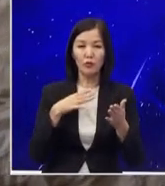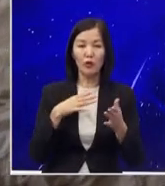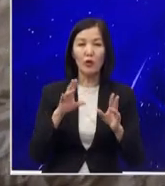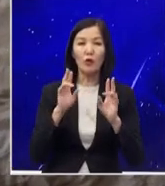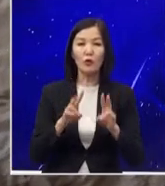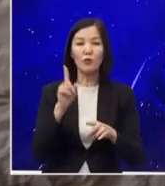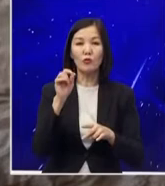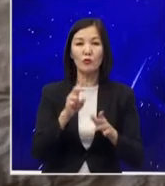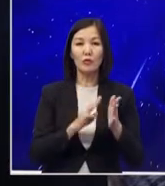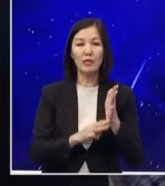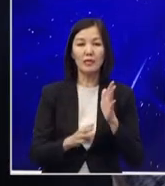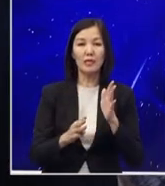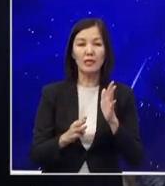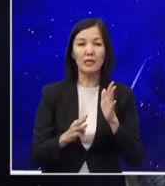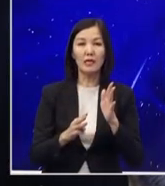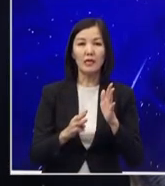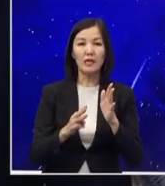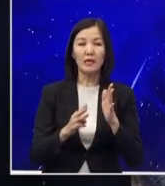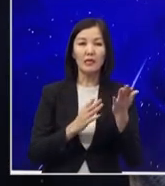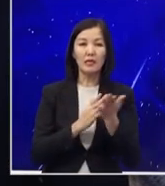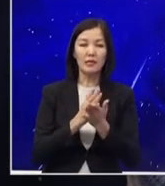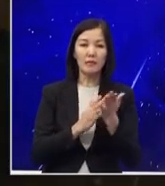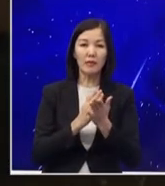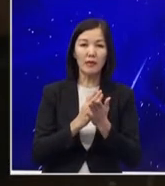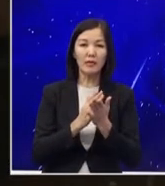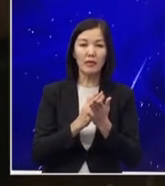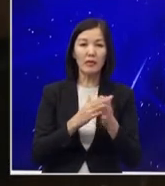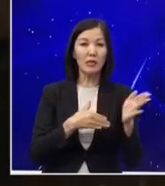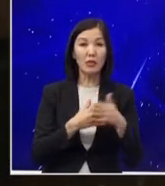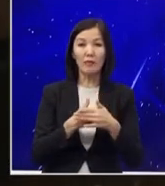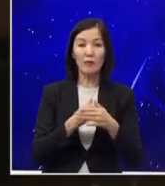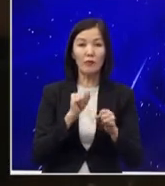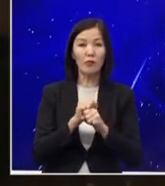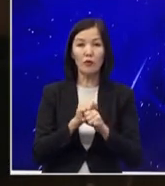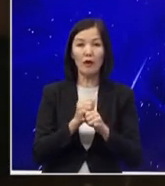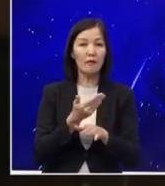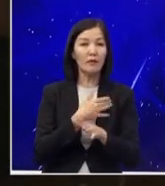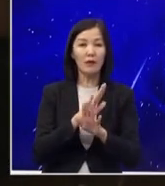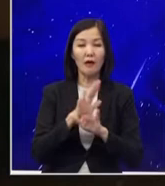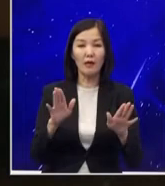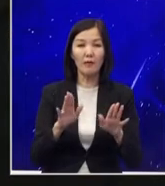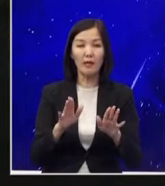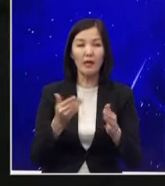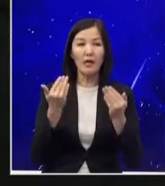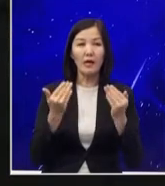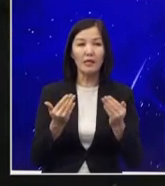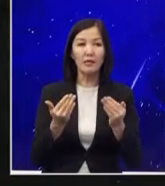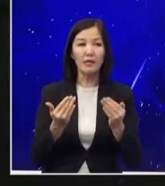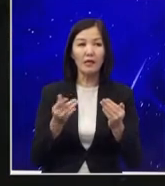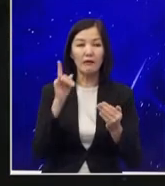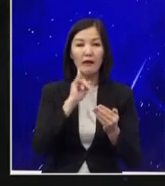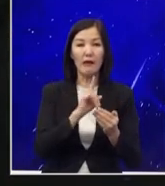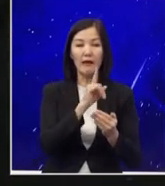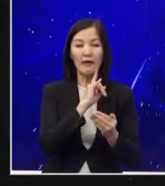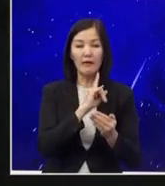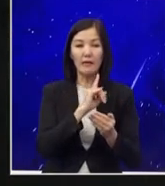мұнда 180 қызметкер қырсырына қанық мекеменің жабылғанын қаламайды. Өйткені жаза басып жаңсақ қадамға барған осынау